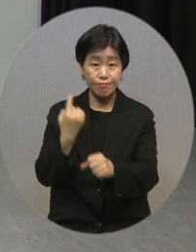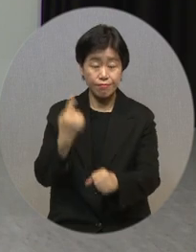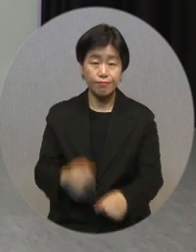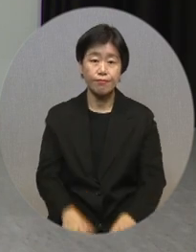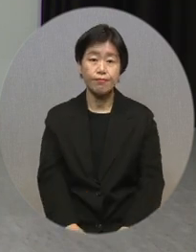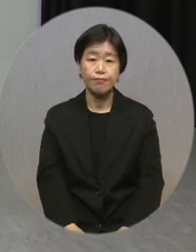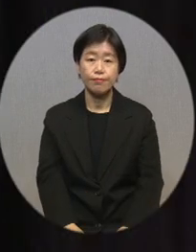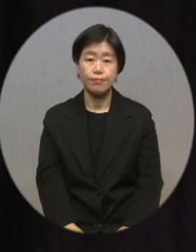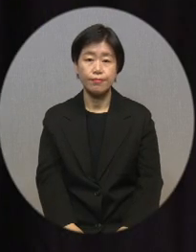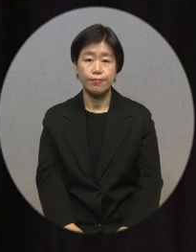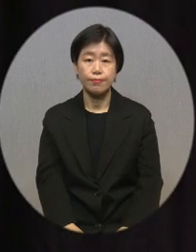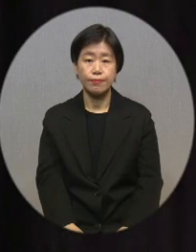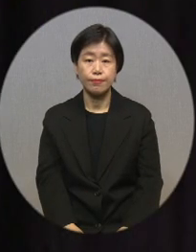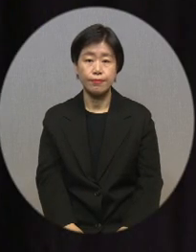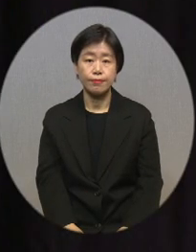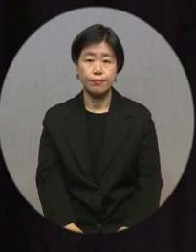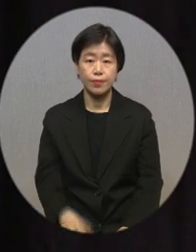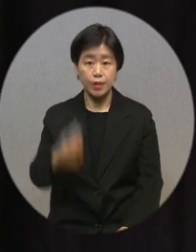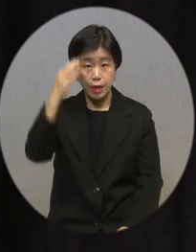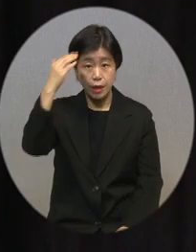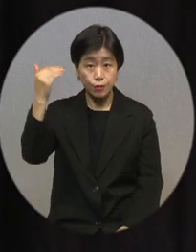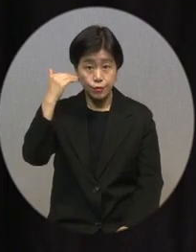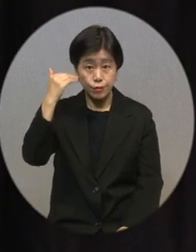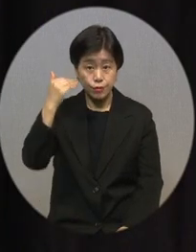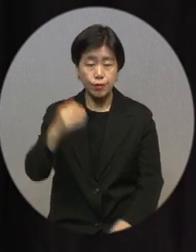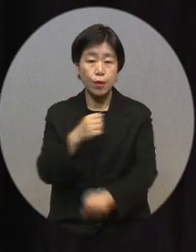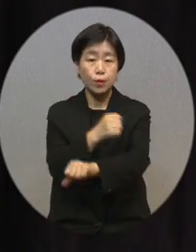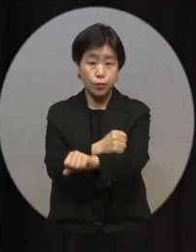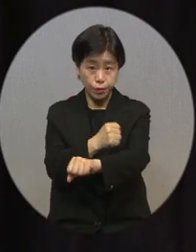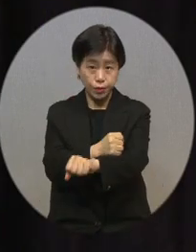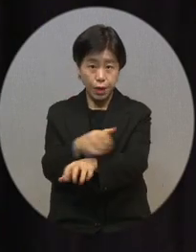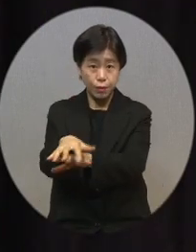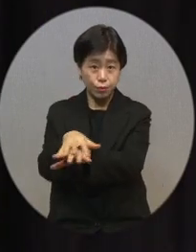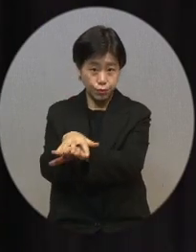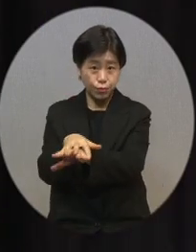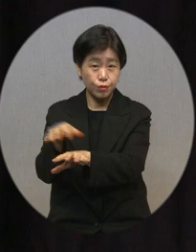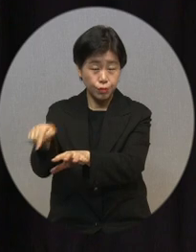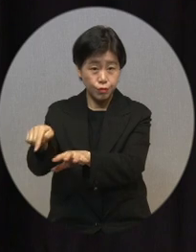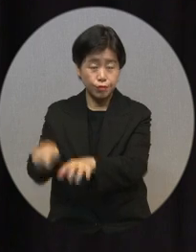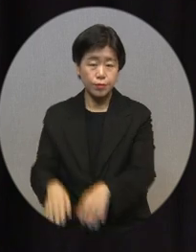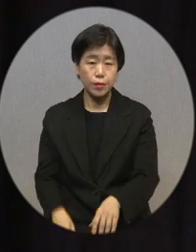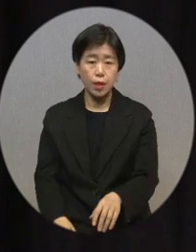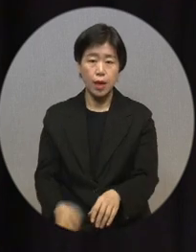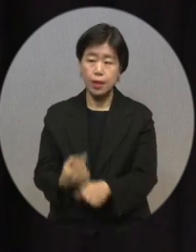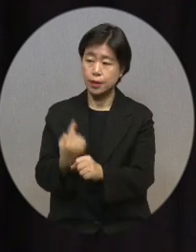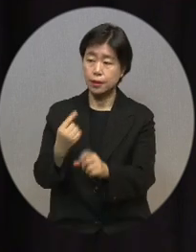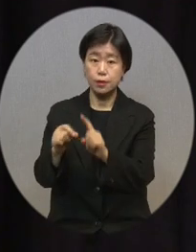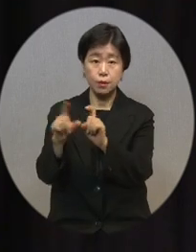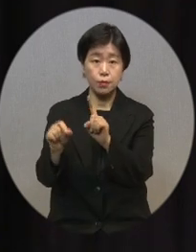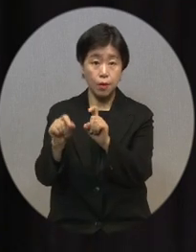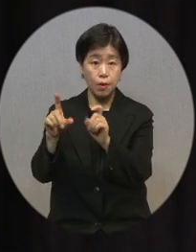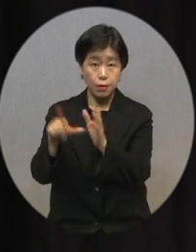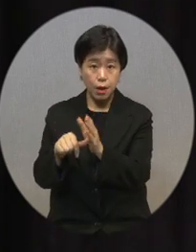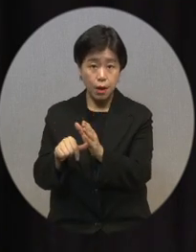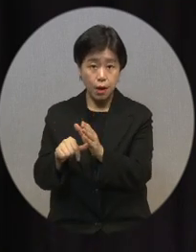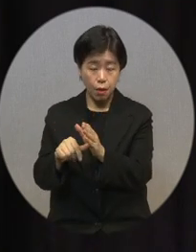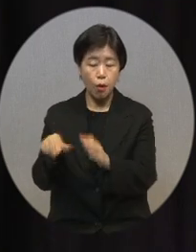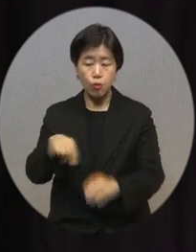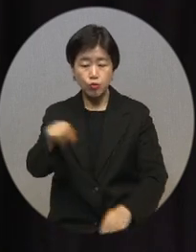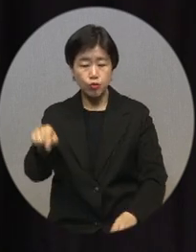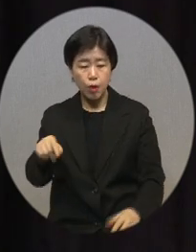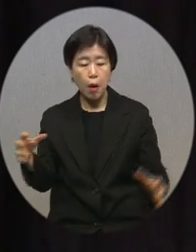그 한국 노총이 말이죠 11월 대화 복귀를 선언한 후 3개월 만인 2월